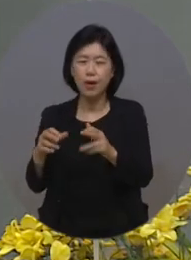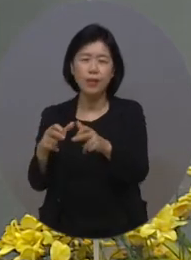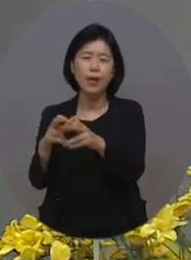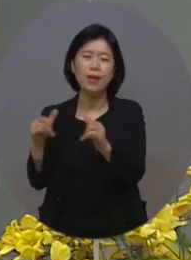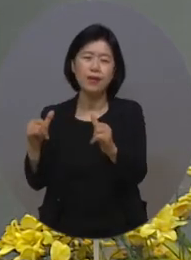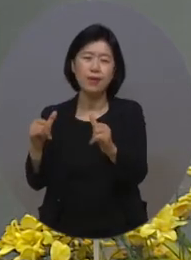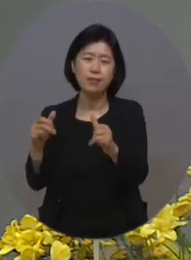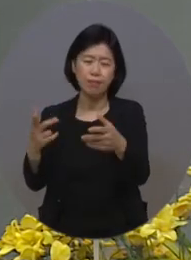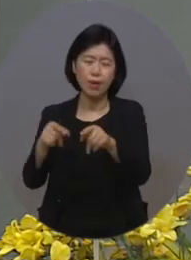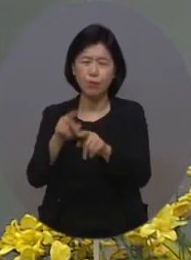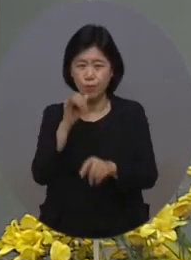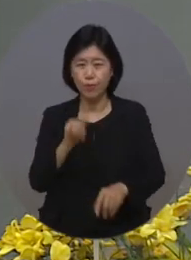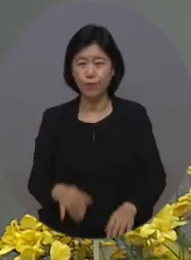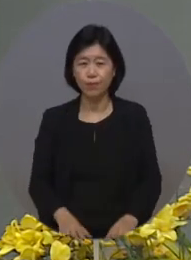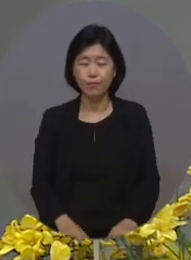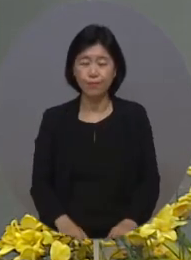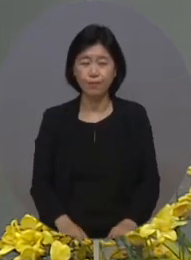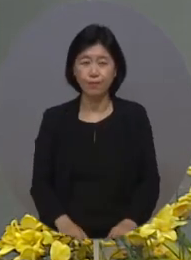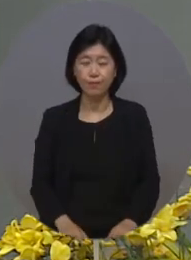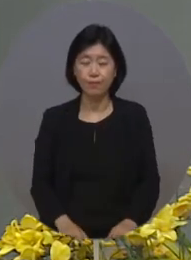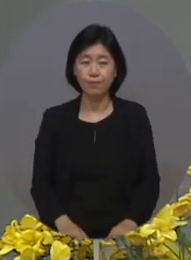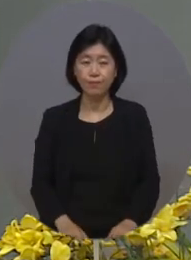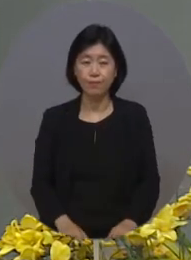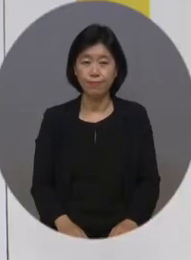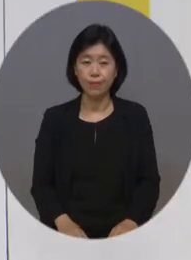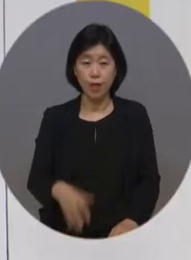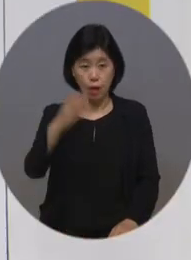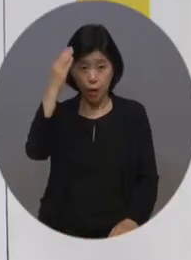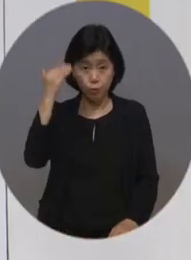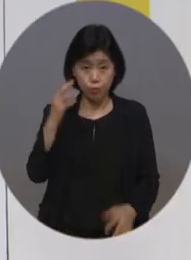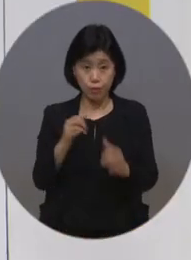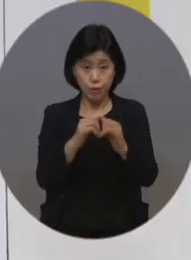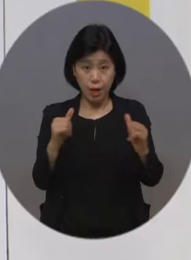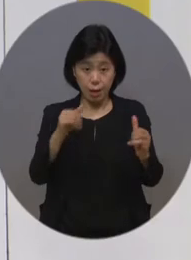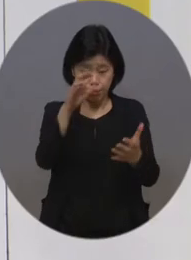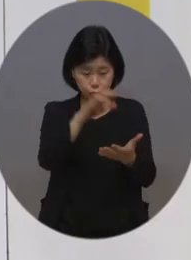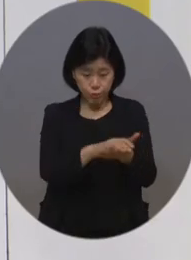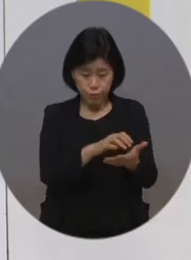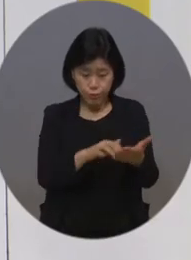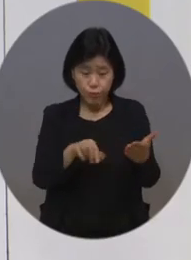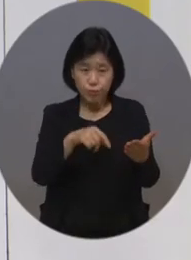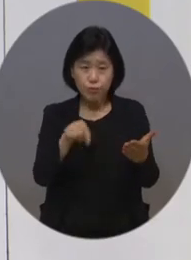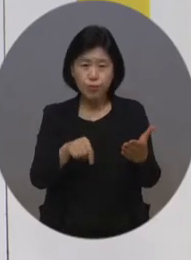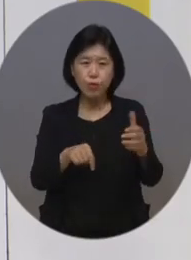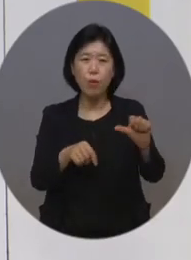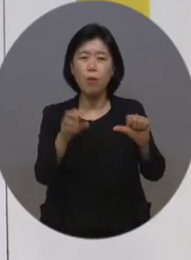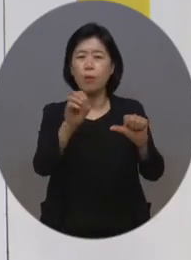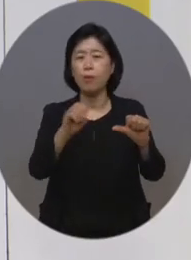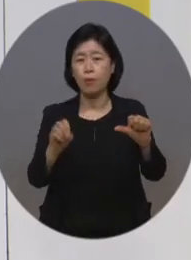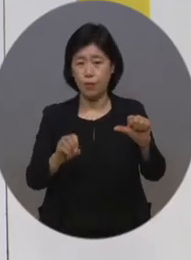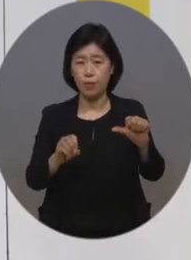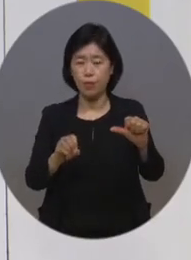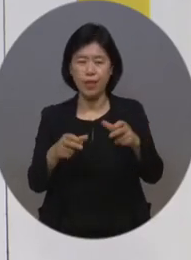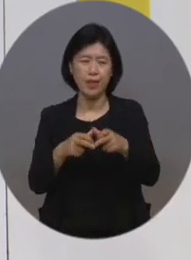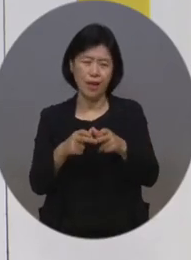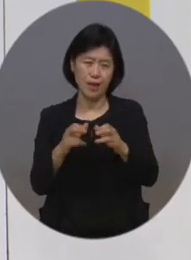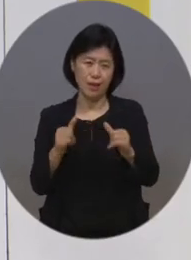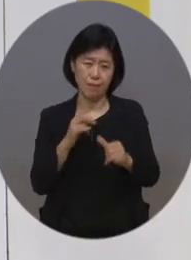우리 인구의 5% 라 그랬잖아요 보통 4 통 그렇더라구요 다른 나라들도 그렇던데 제주도가